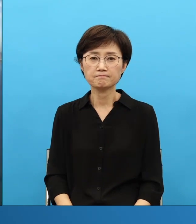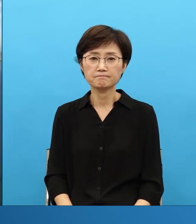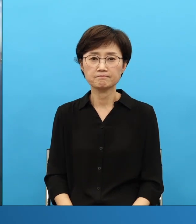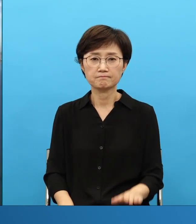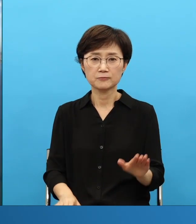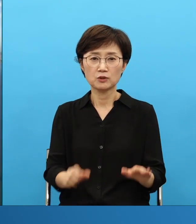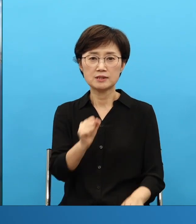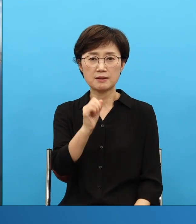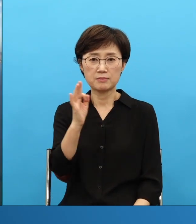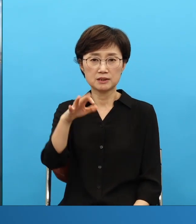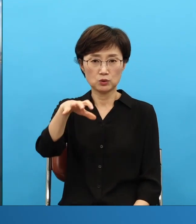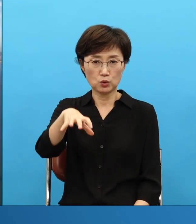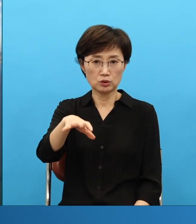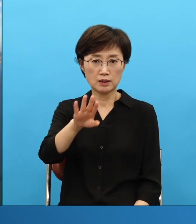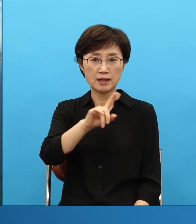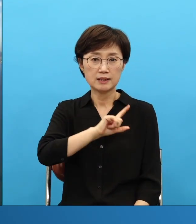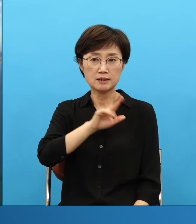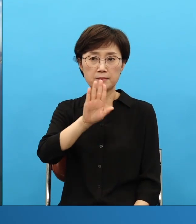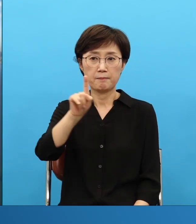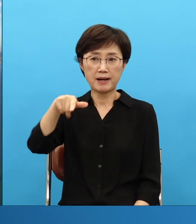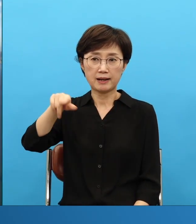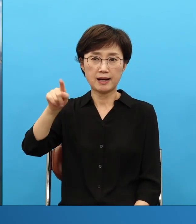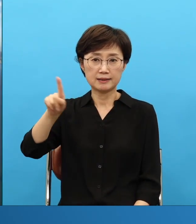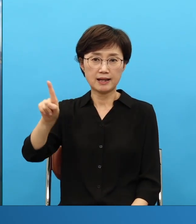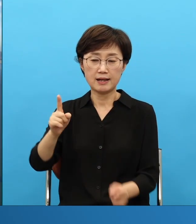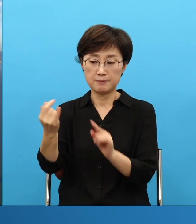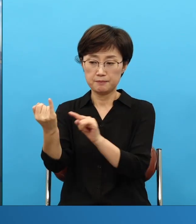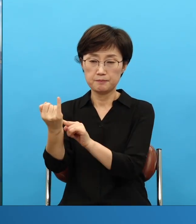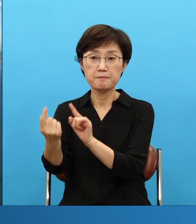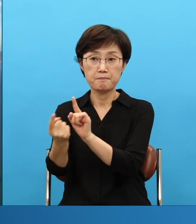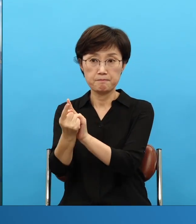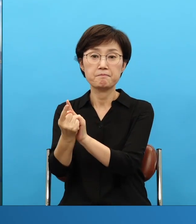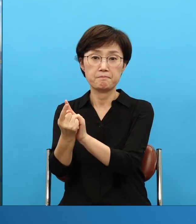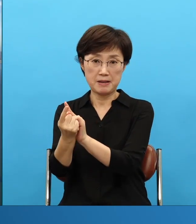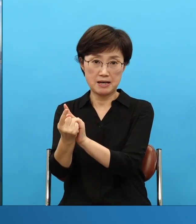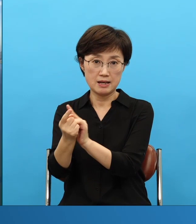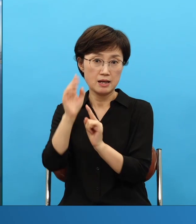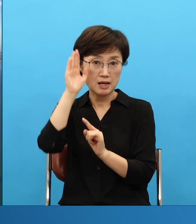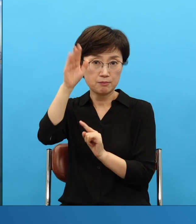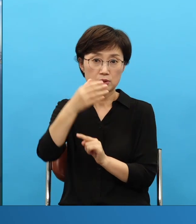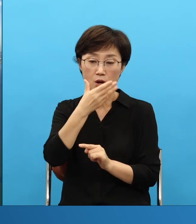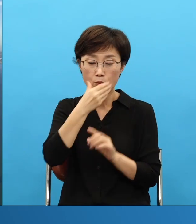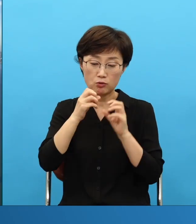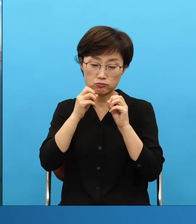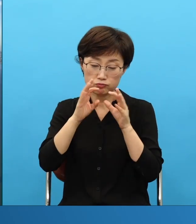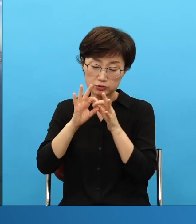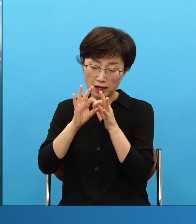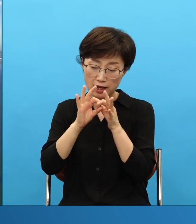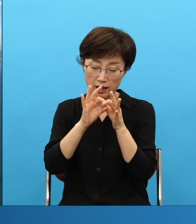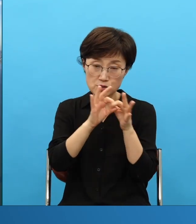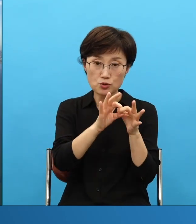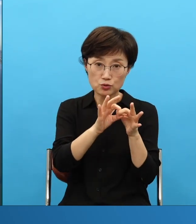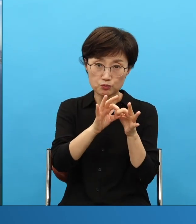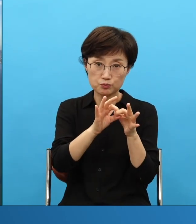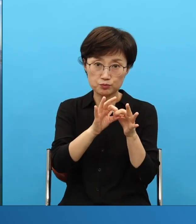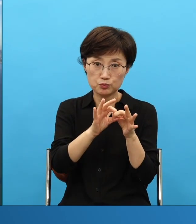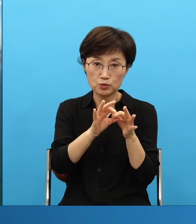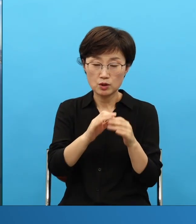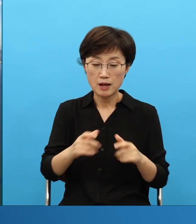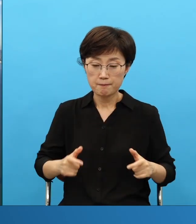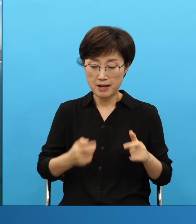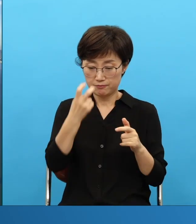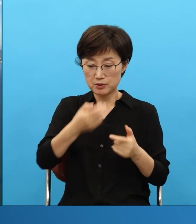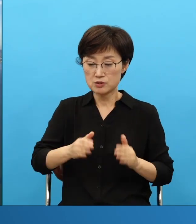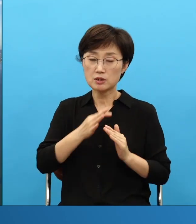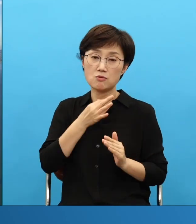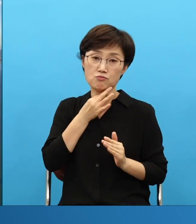오늘은 샌프란시스코에 있는 박가나 랩런트를 만났습니다. 앞으로 현장에서 복음운동을 지속하며 망대로 서길 꿈꾸는 전